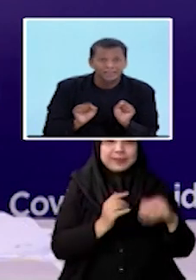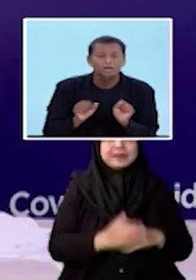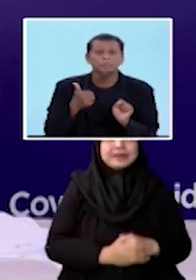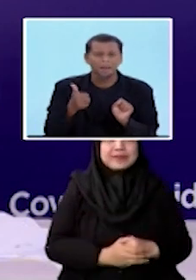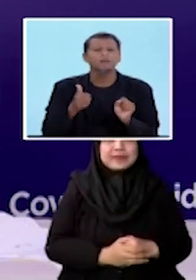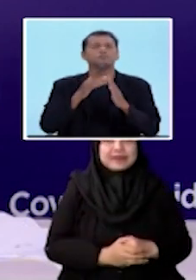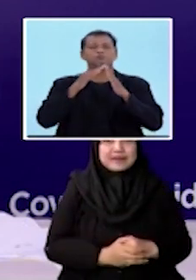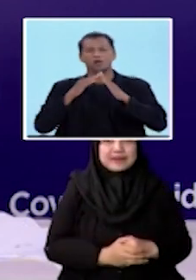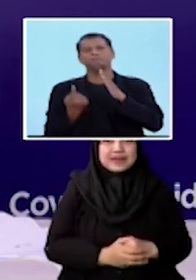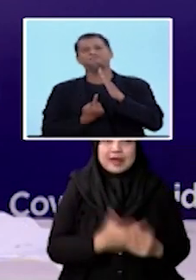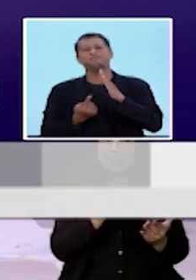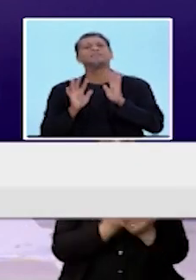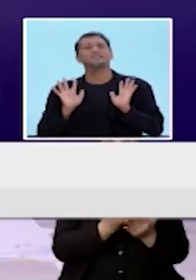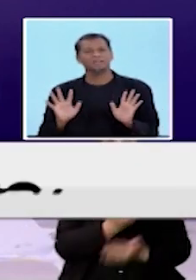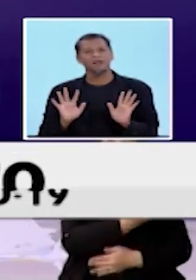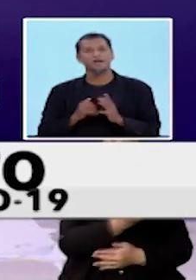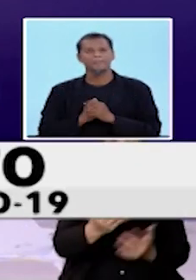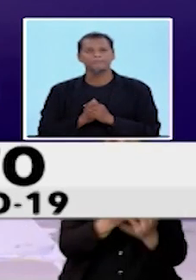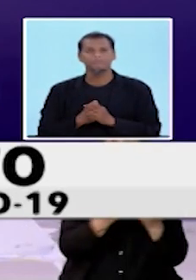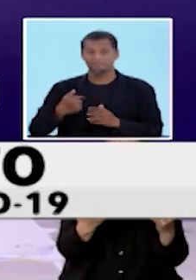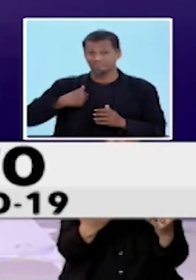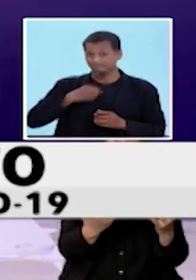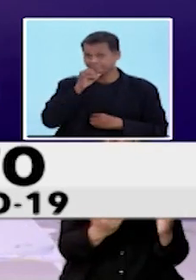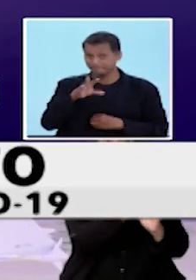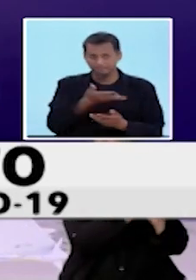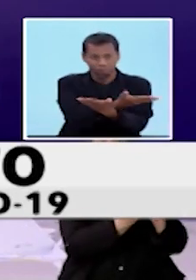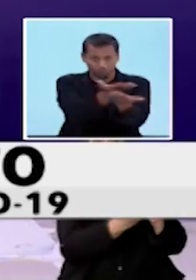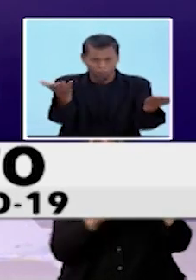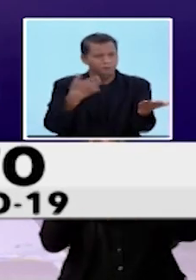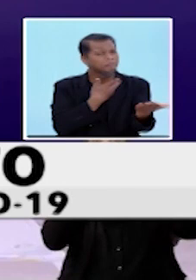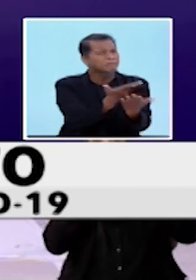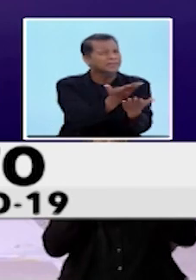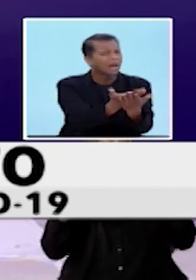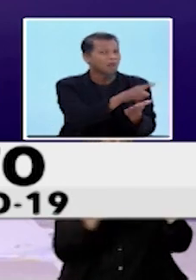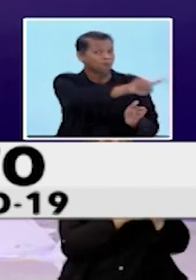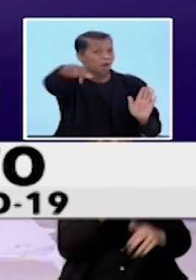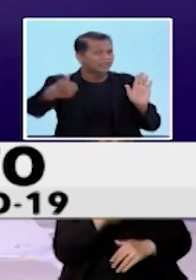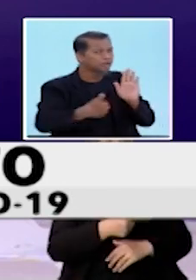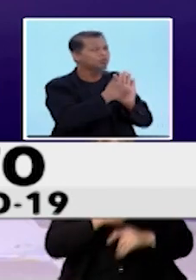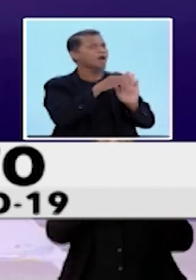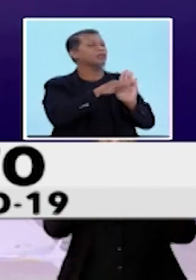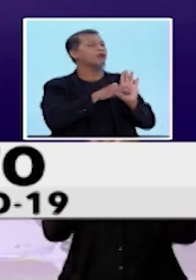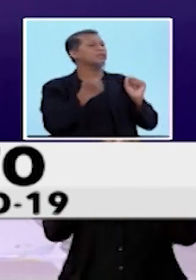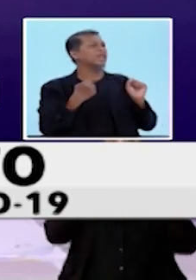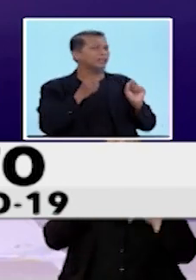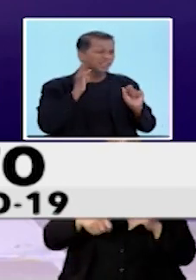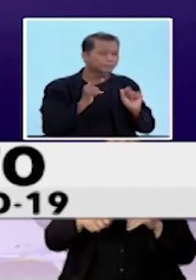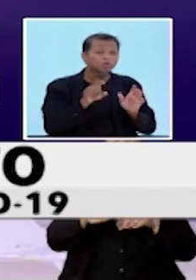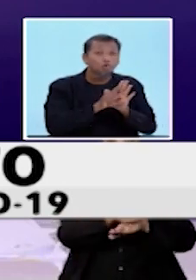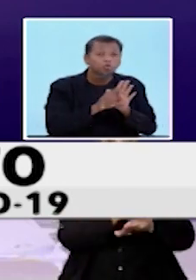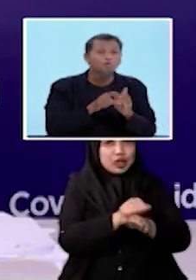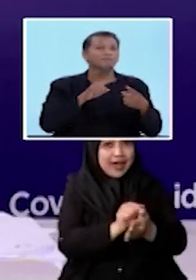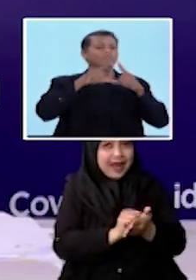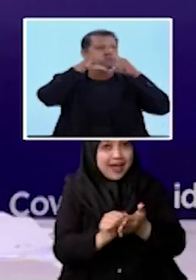meminta masyarakat wajib mematuhi protokol kesehatan, memakai masker, mencuci tangan, serta menjaga